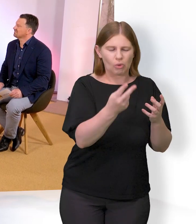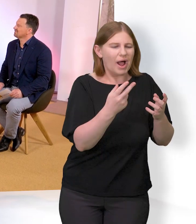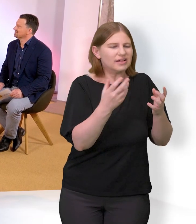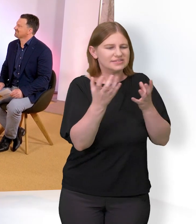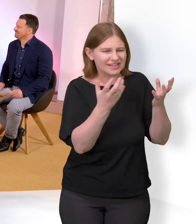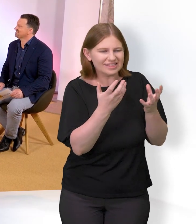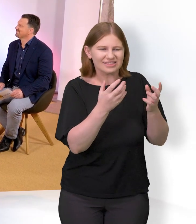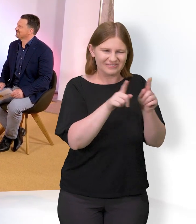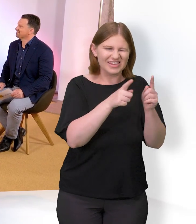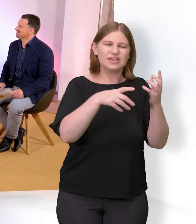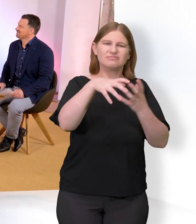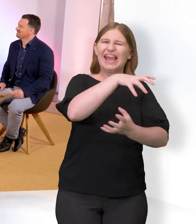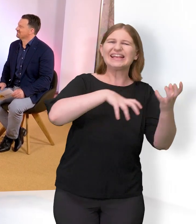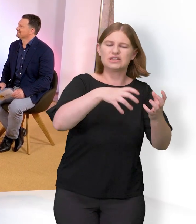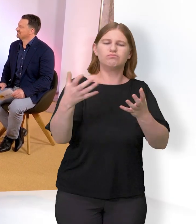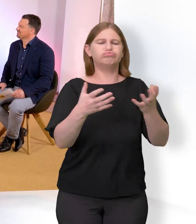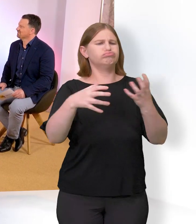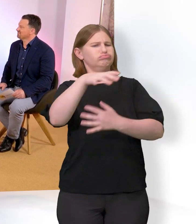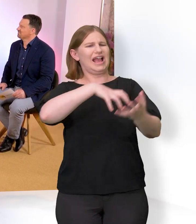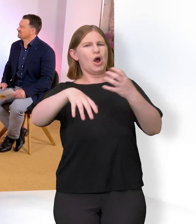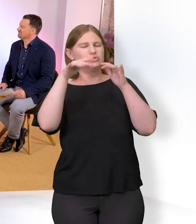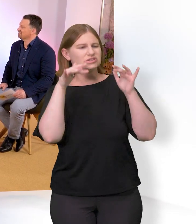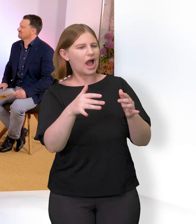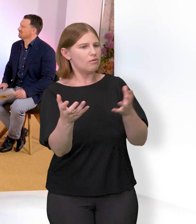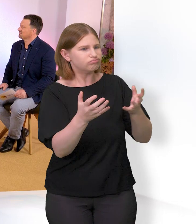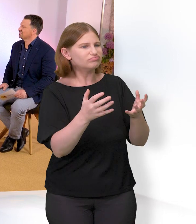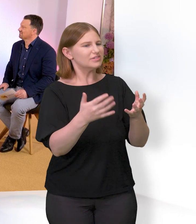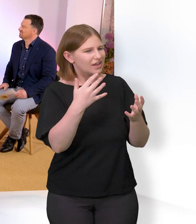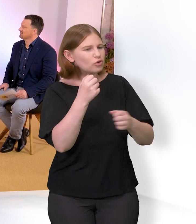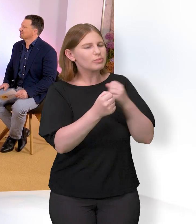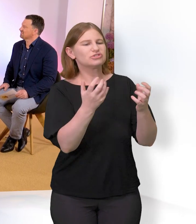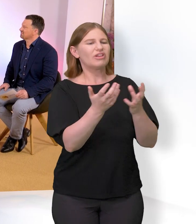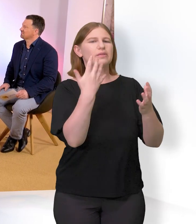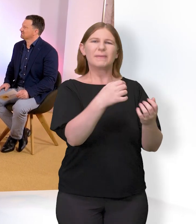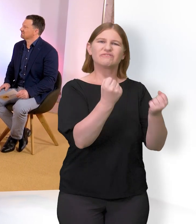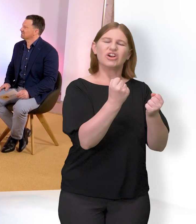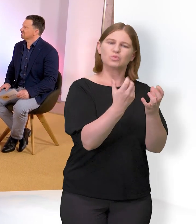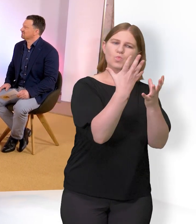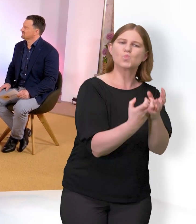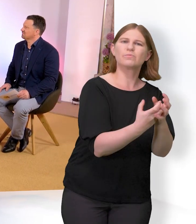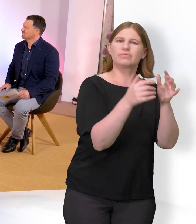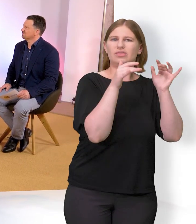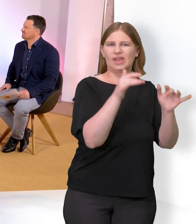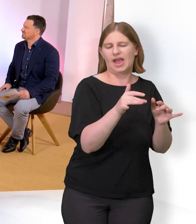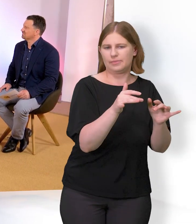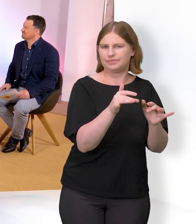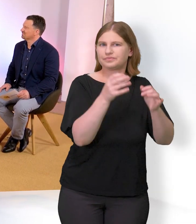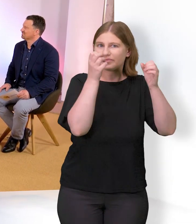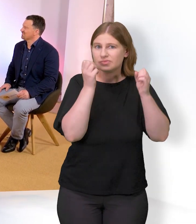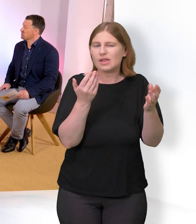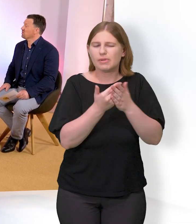geil findet, aber dann wird es fester. Ich würde sagen, meine Wurzeln oder die Erde, in der